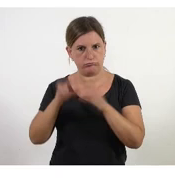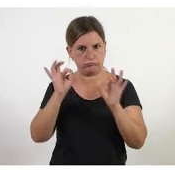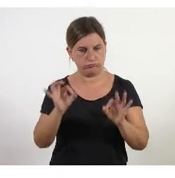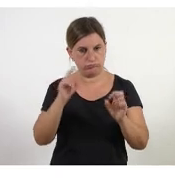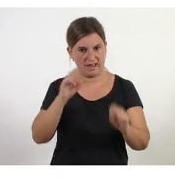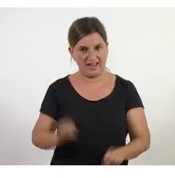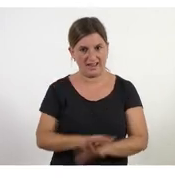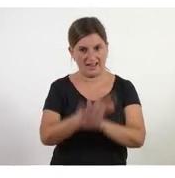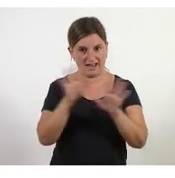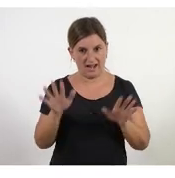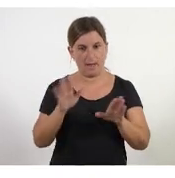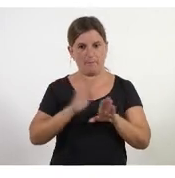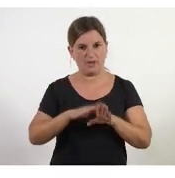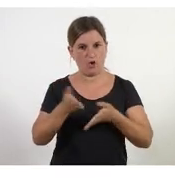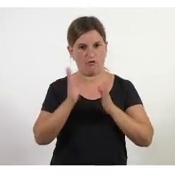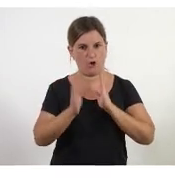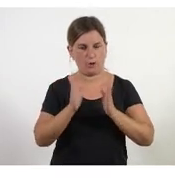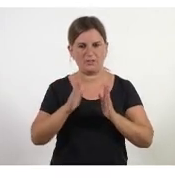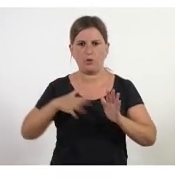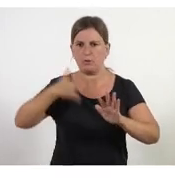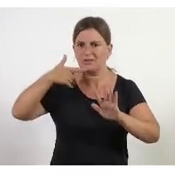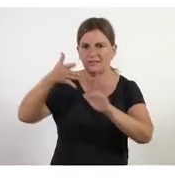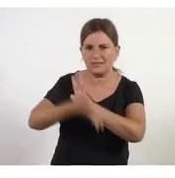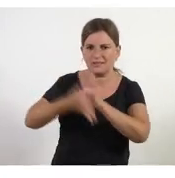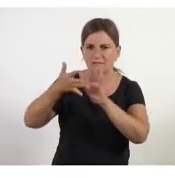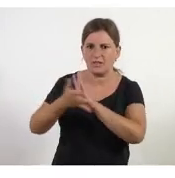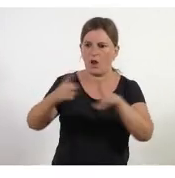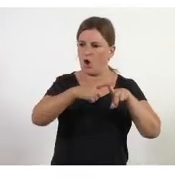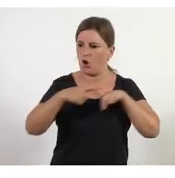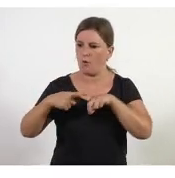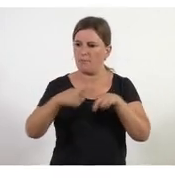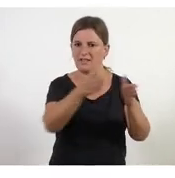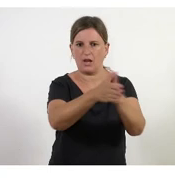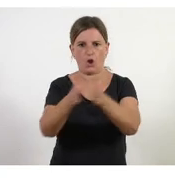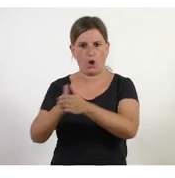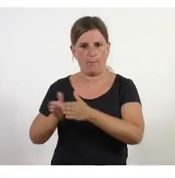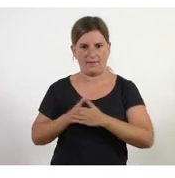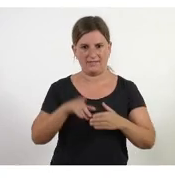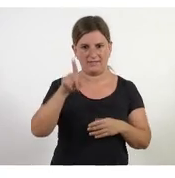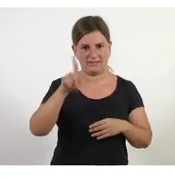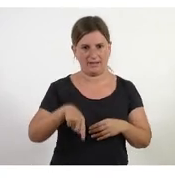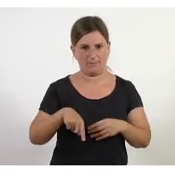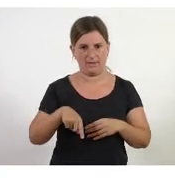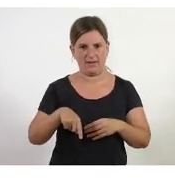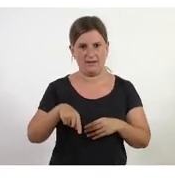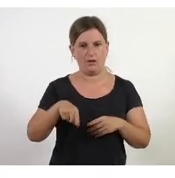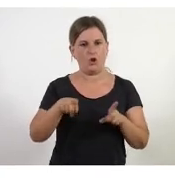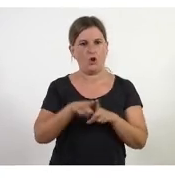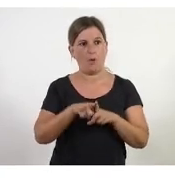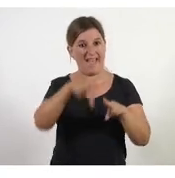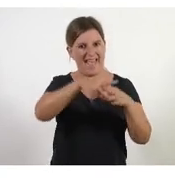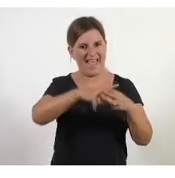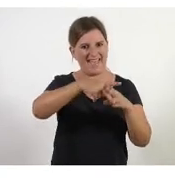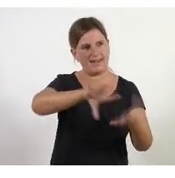I en una formació també tenim l'oportunitat de compartir amb la resta de persones i personalitzar l'eina,